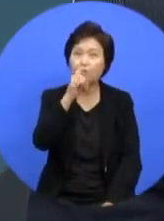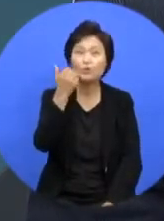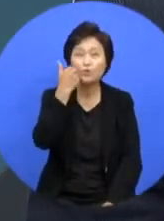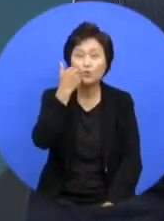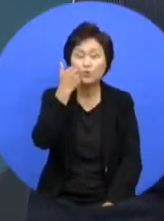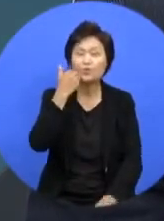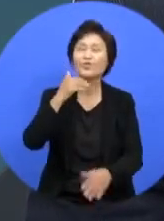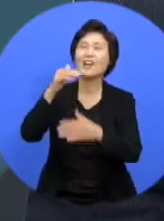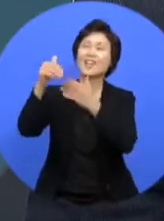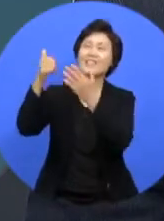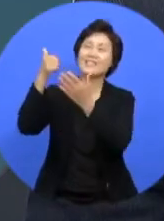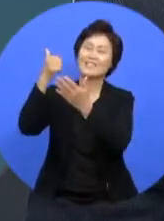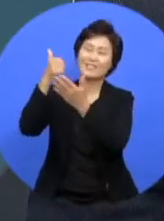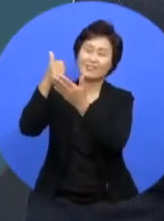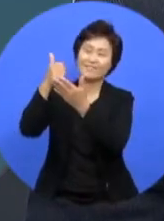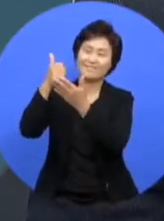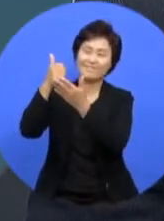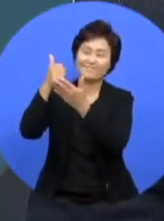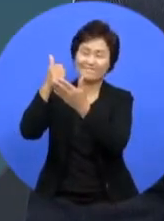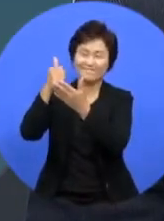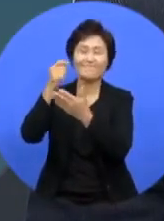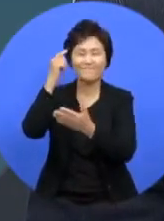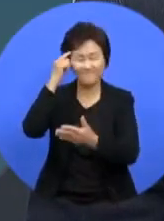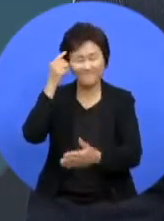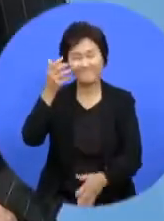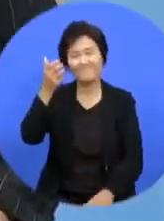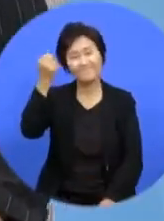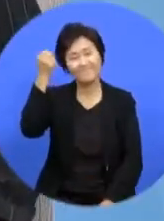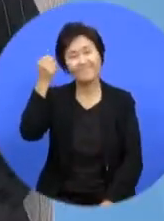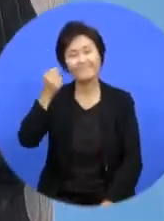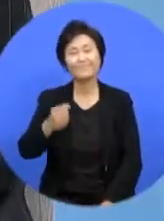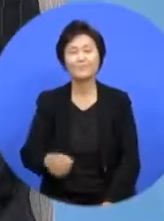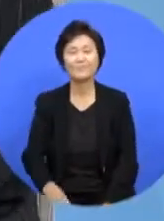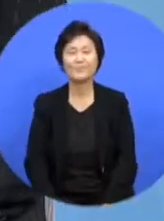않나. 라는 생각. 야, 이내빈 학생은 저